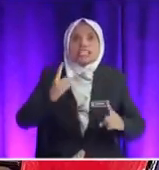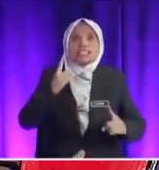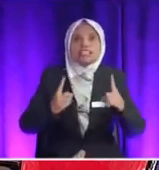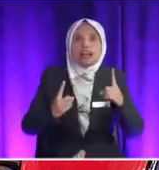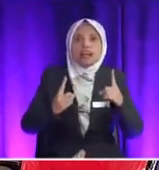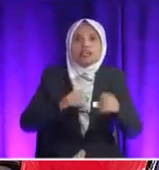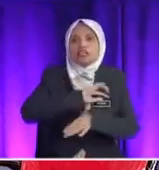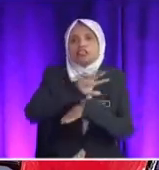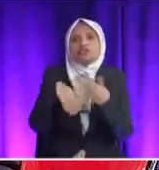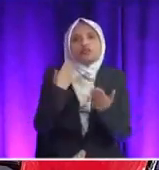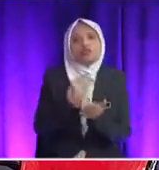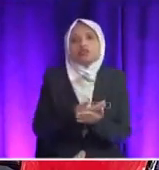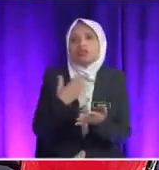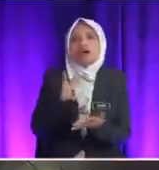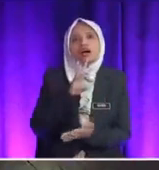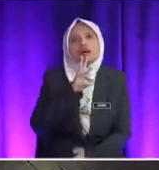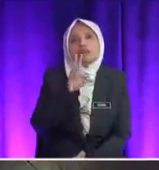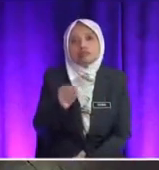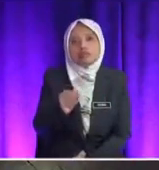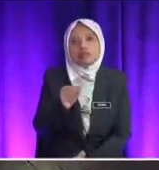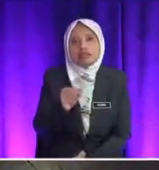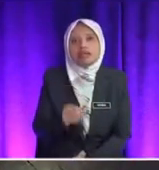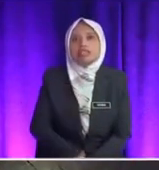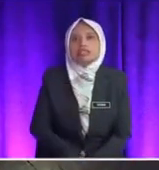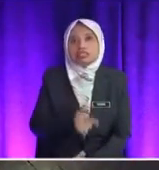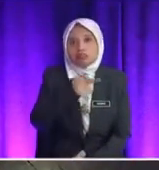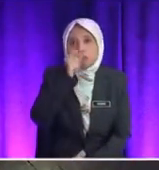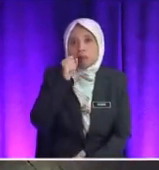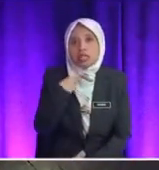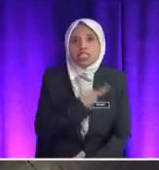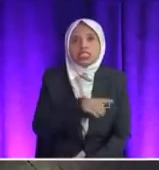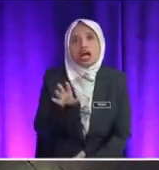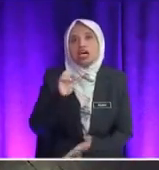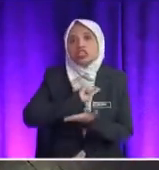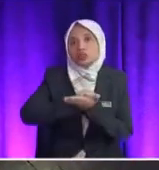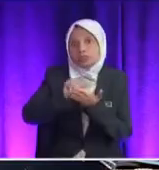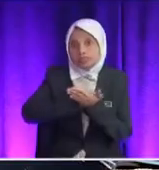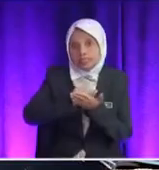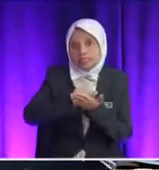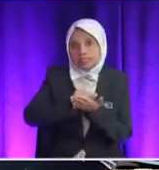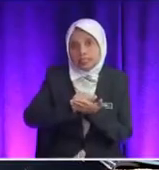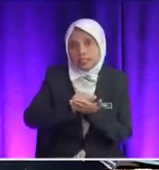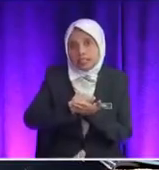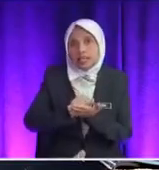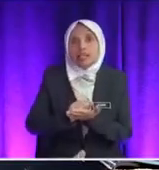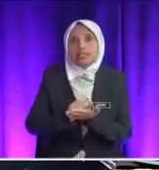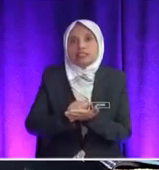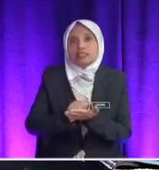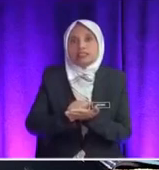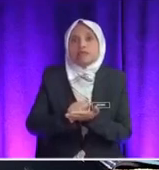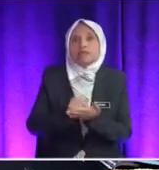semua dabasah Hayuk ah betul indah kita cuci kendaraan oke kali ini kita akan belajar